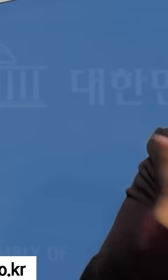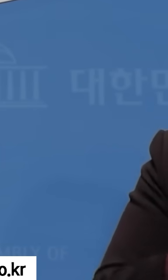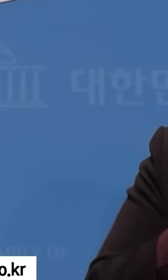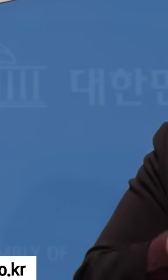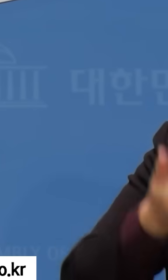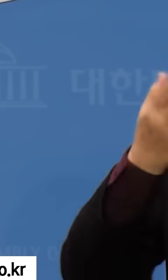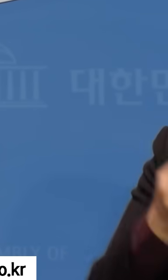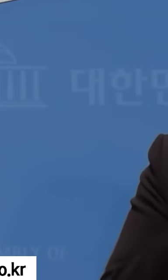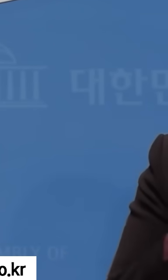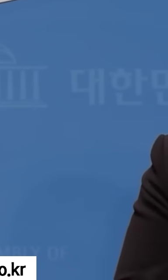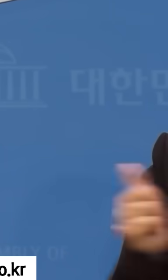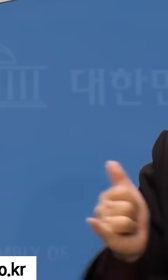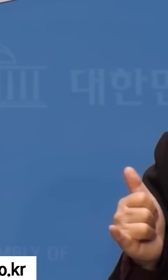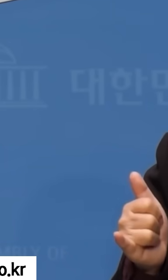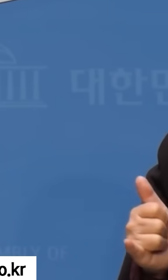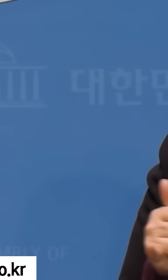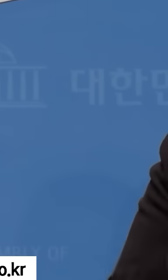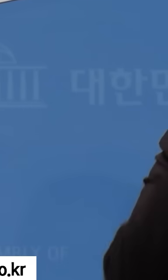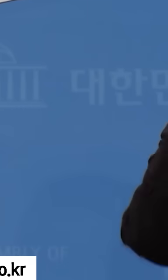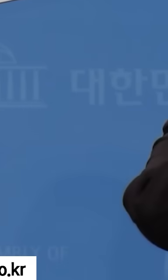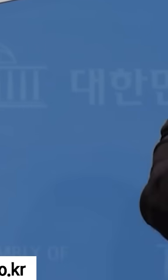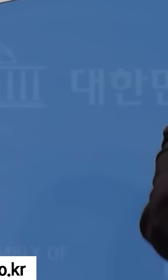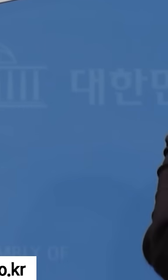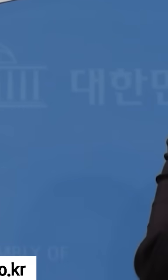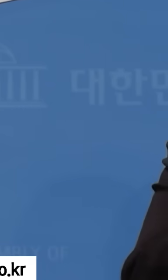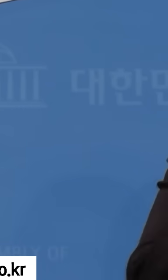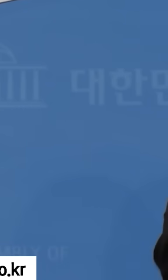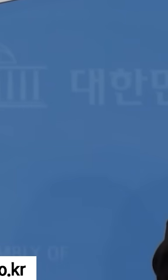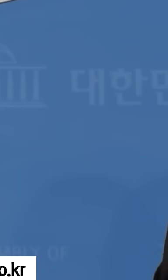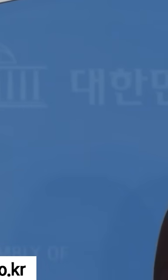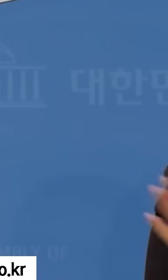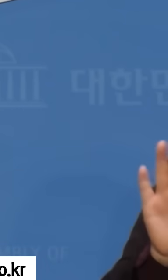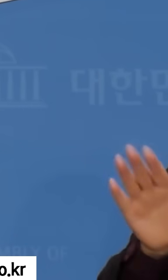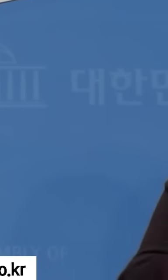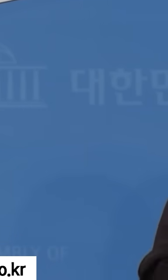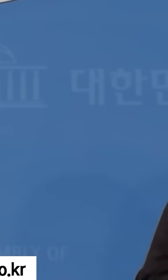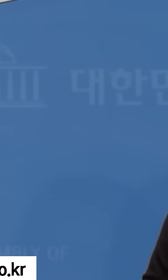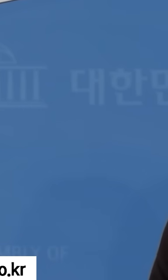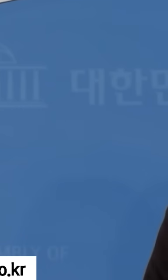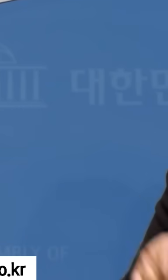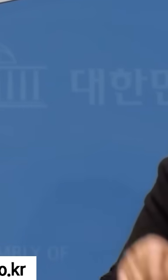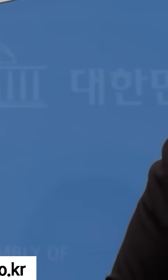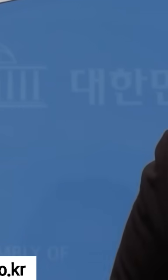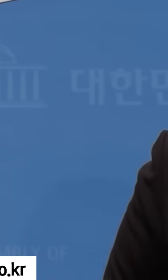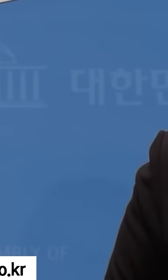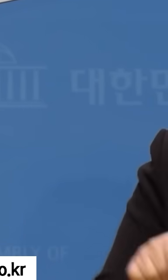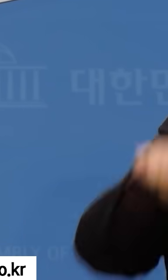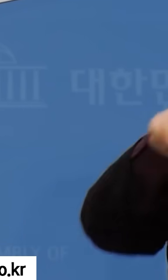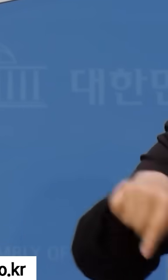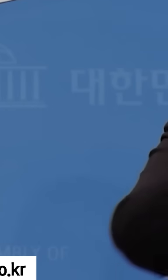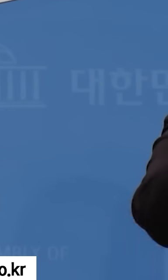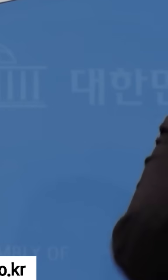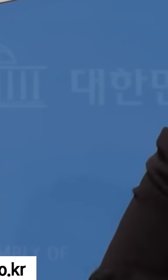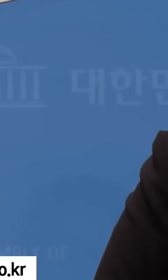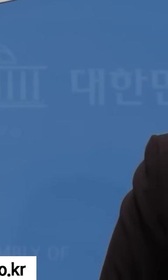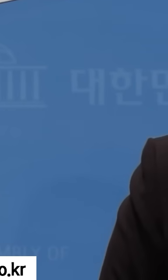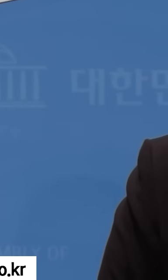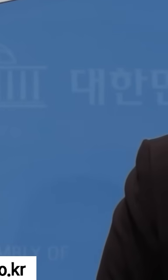해라 라고 하며 꽃길을 걷고 싶은 것이 뼈아픈